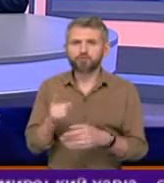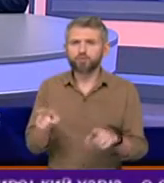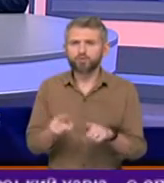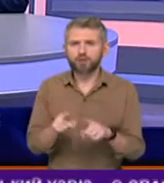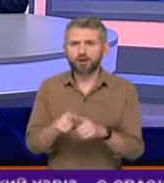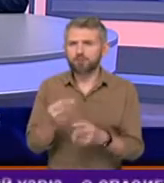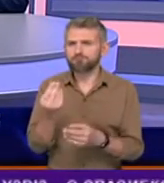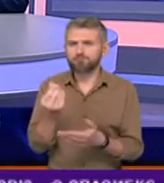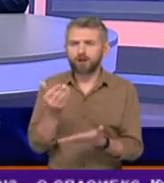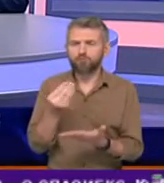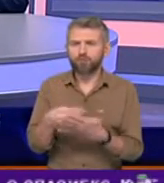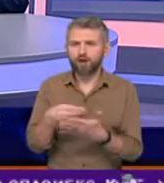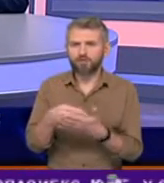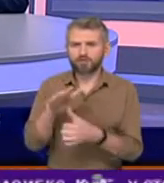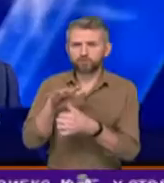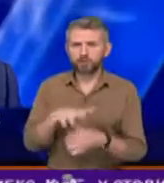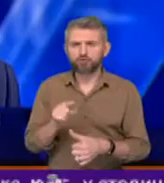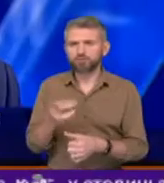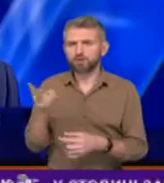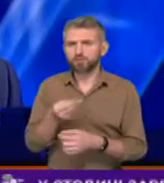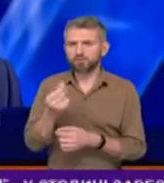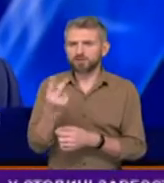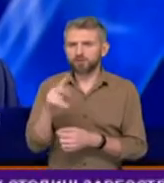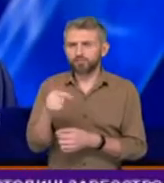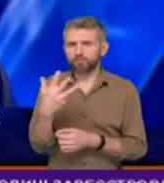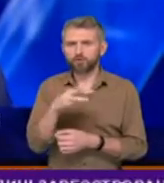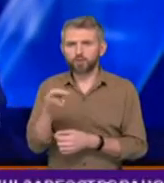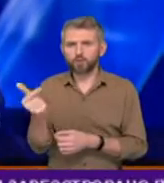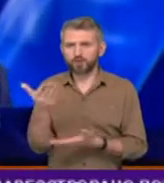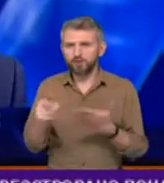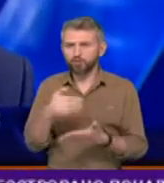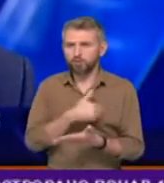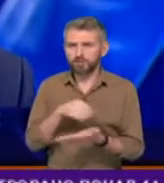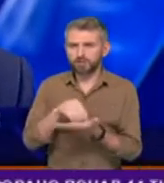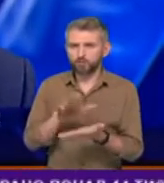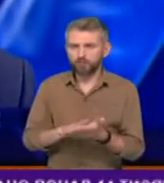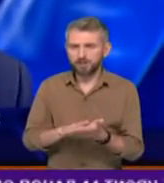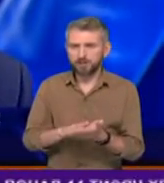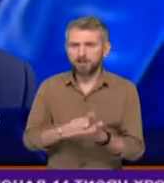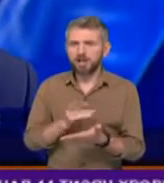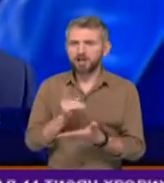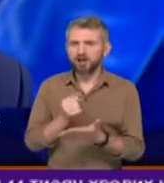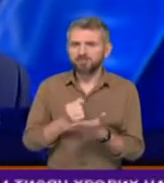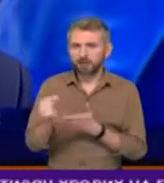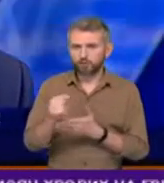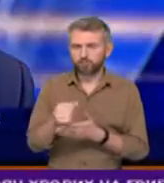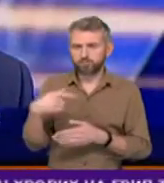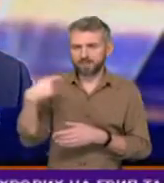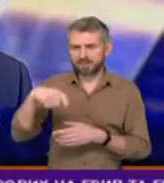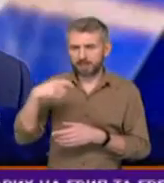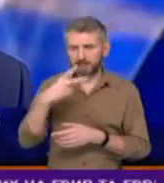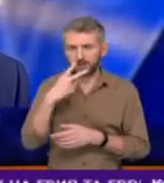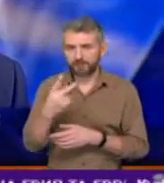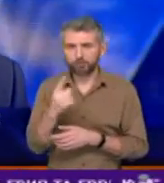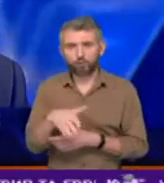майнова дискримінація, чому для людей потрібно вносити 2,5 мільйона гривень, якщо ви хочете зареєструватися кандидатом в президенти. Дивіться,